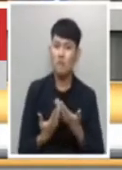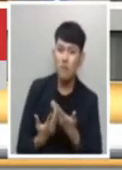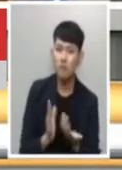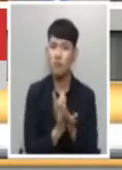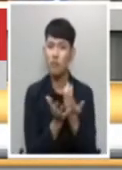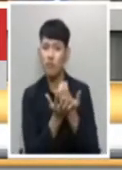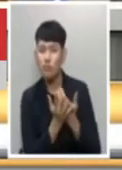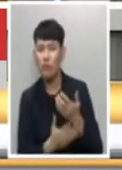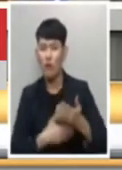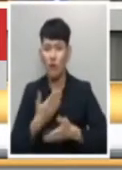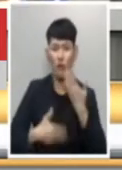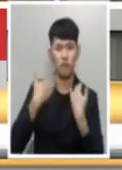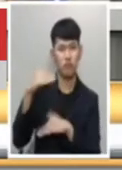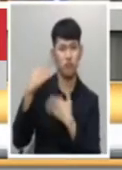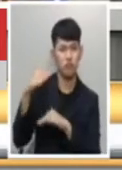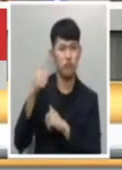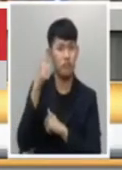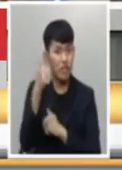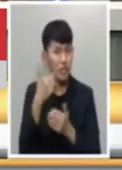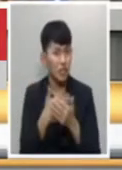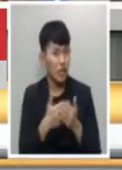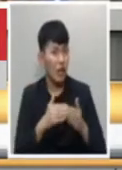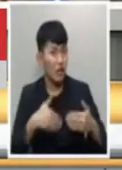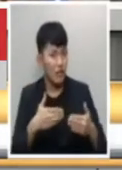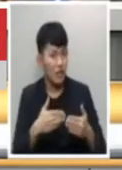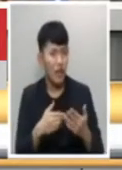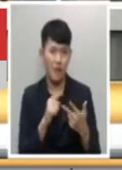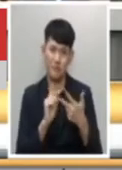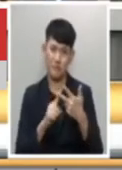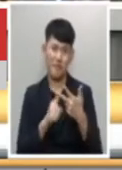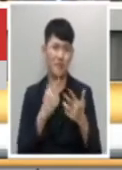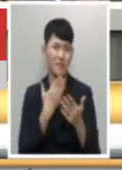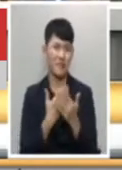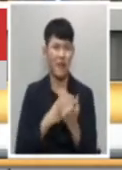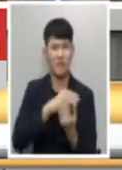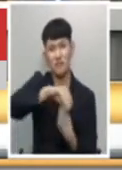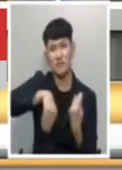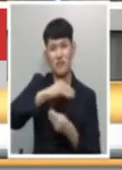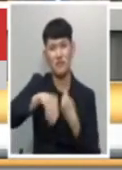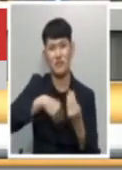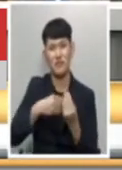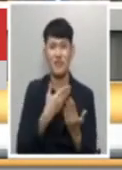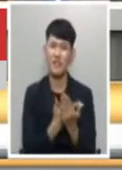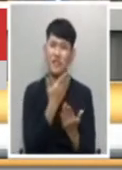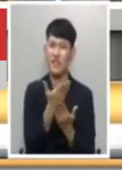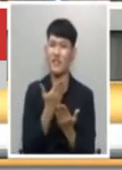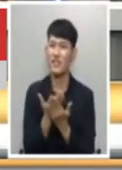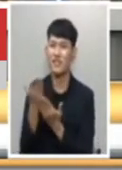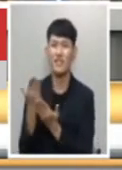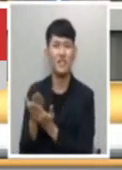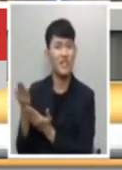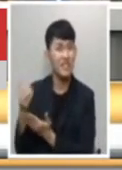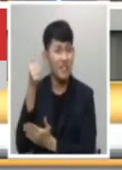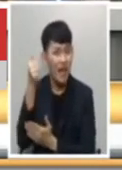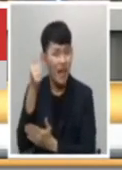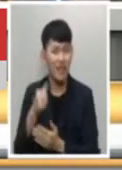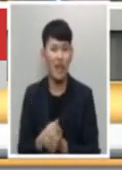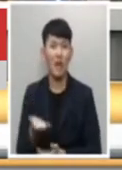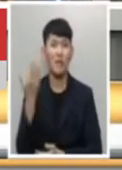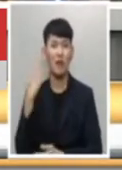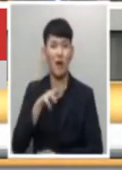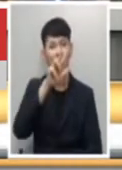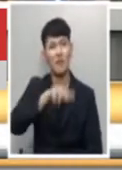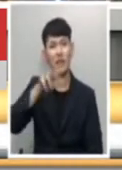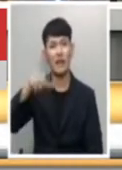าดีน้องคนเล็กก็จะมีเงินไปจับจ่ายใช้สอยซึ่งตอนพรรคเพื่อไทยเป็นรัฐบาลนะครับเราได้ล